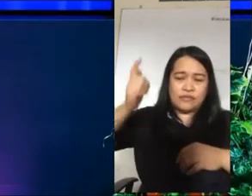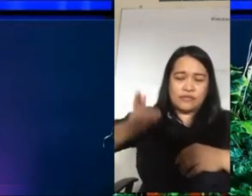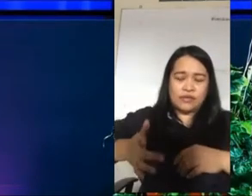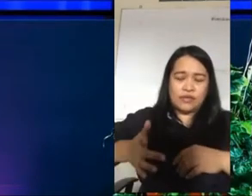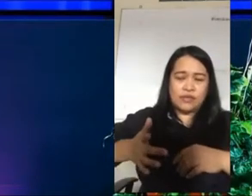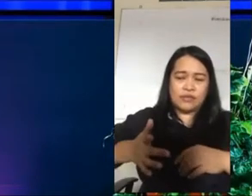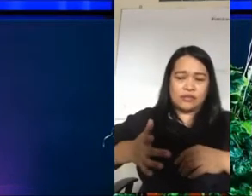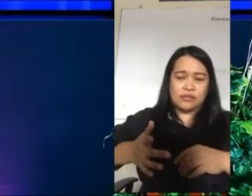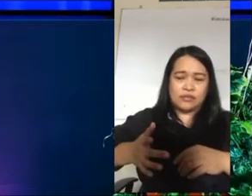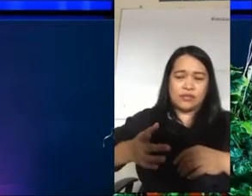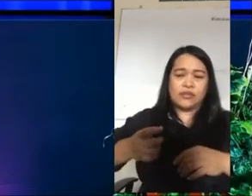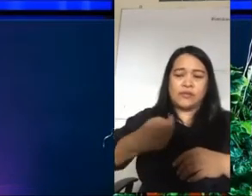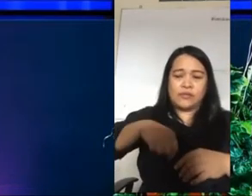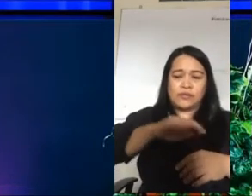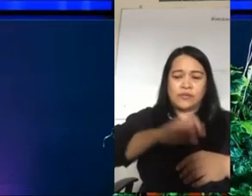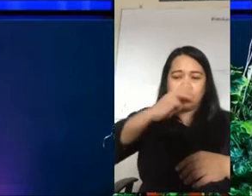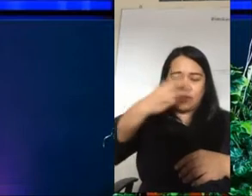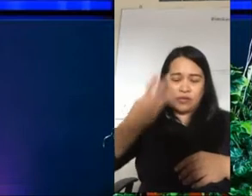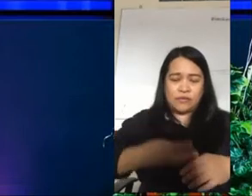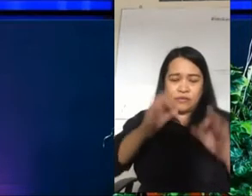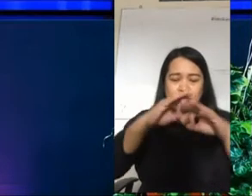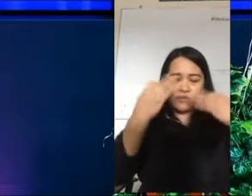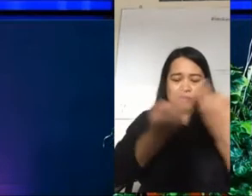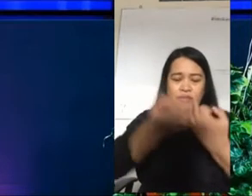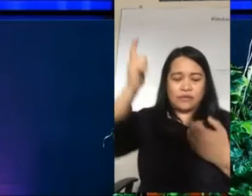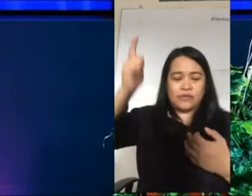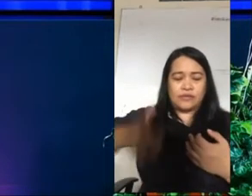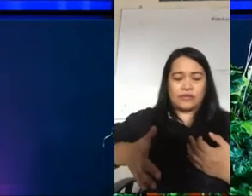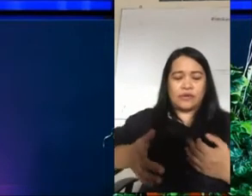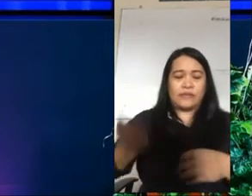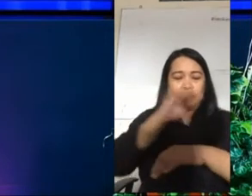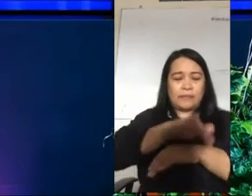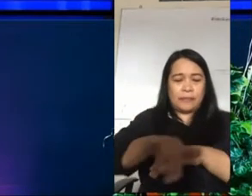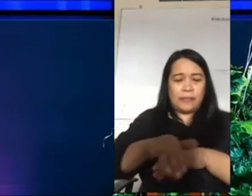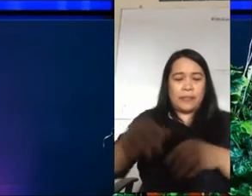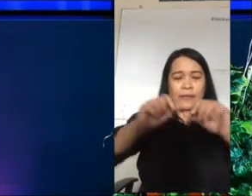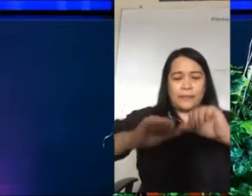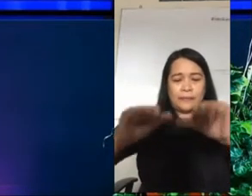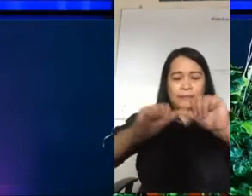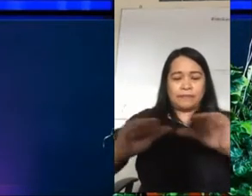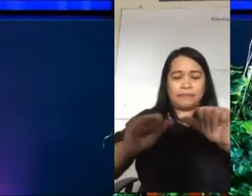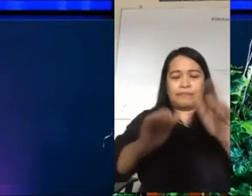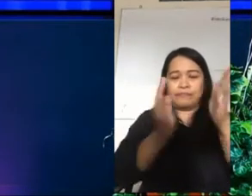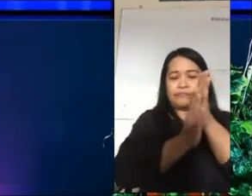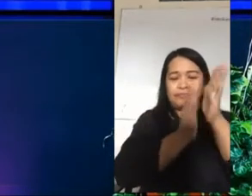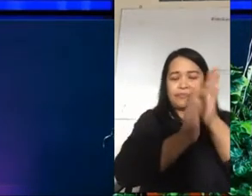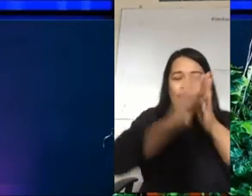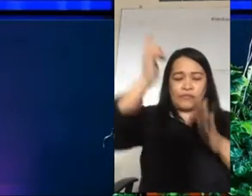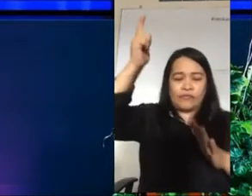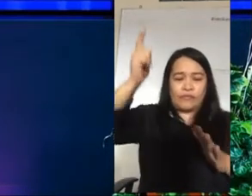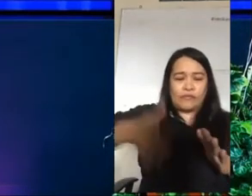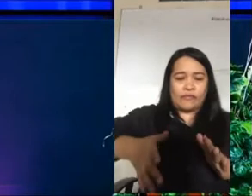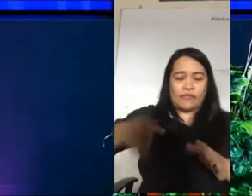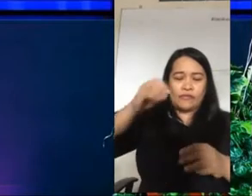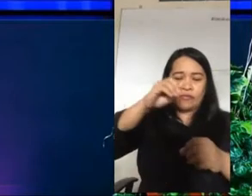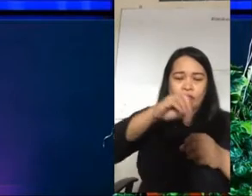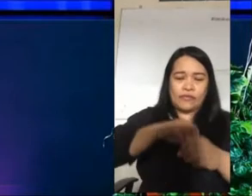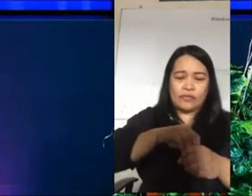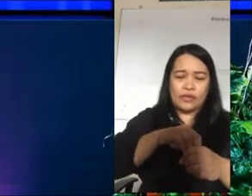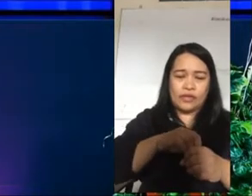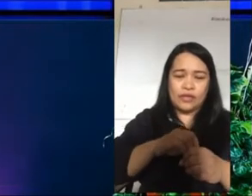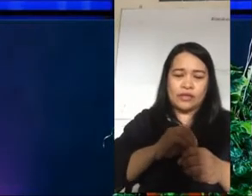God. Sa gabi pong ito, patuloy nating purihin at sambahin ang ating Panginoon sa pamamagitan ng ating pong